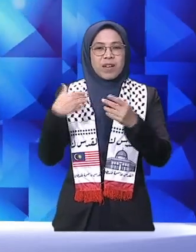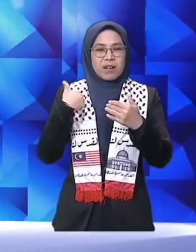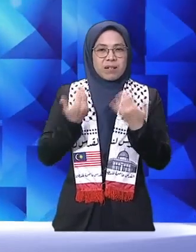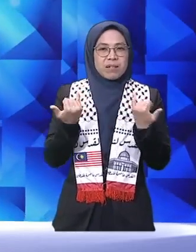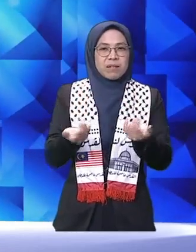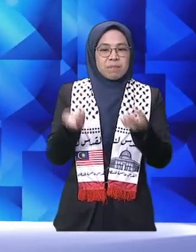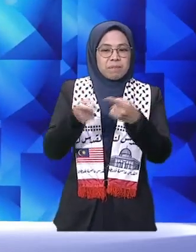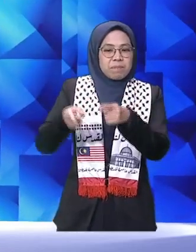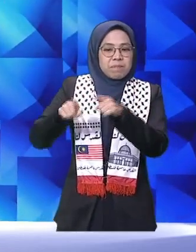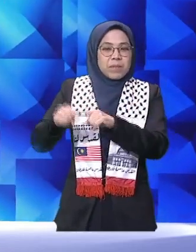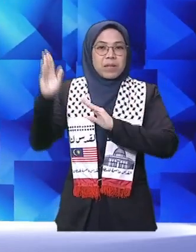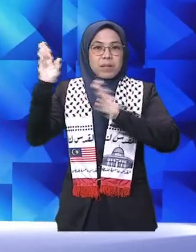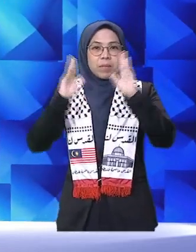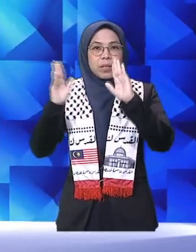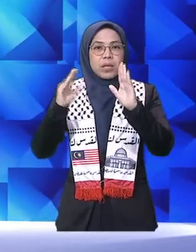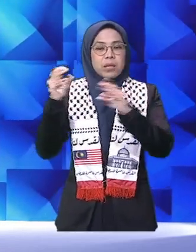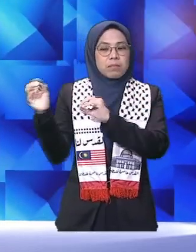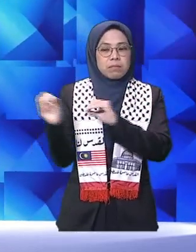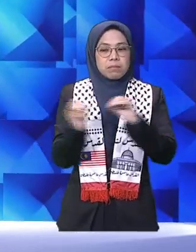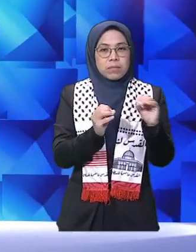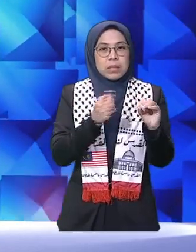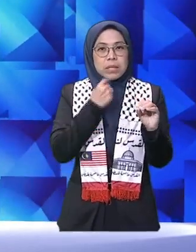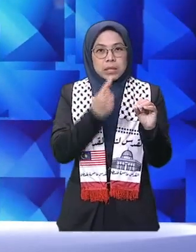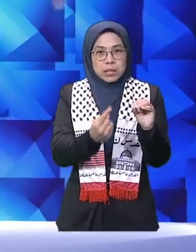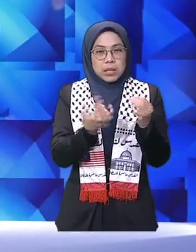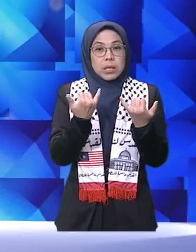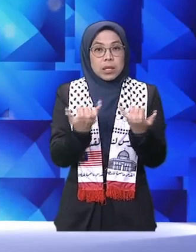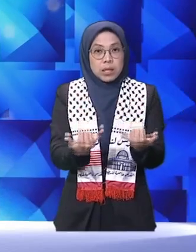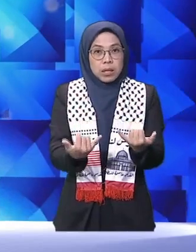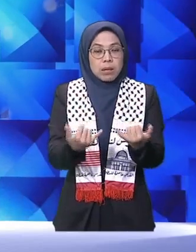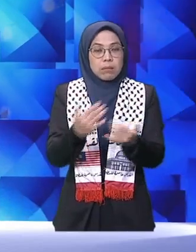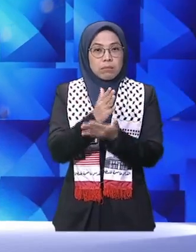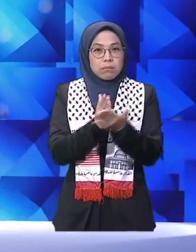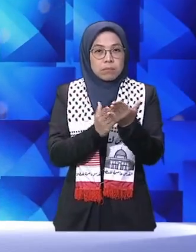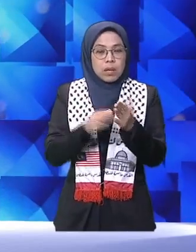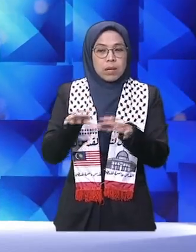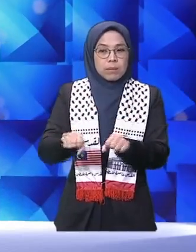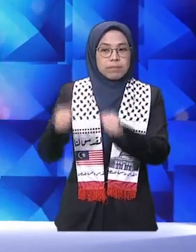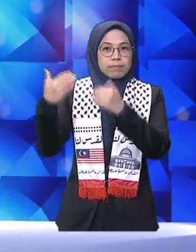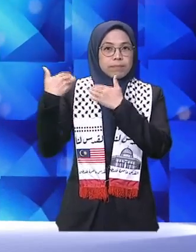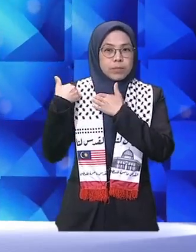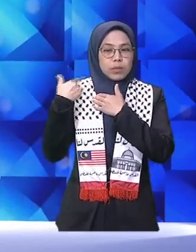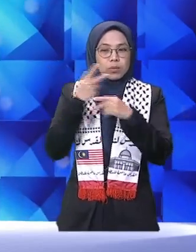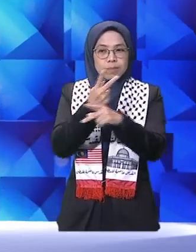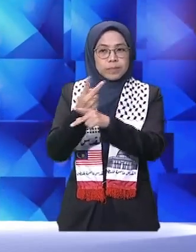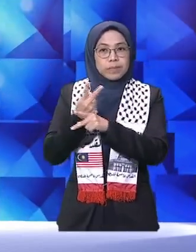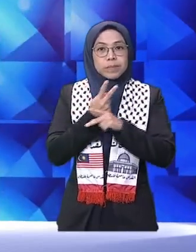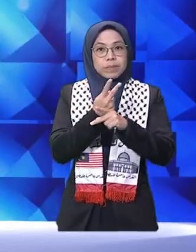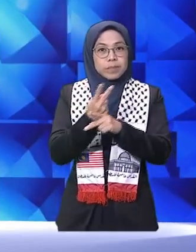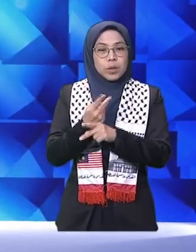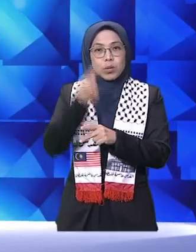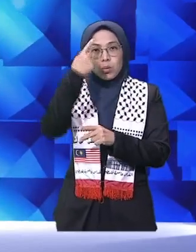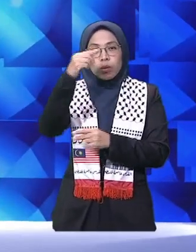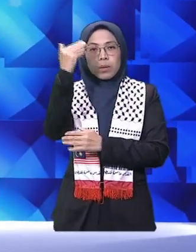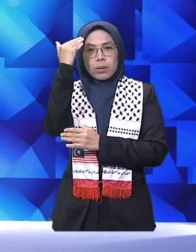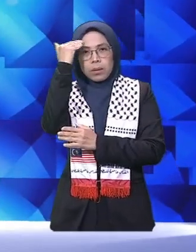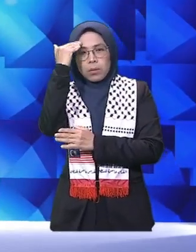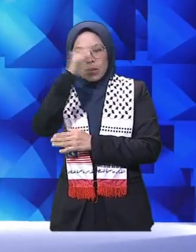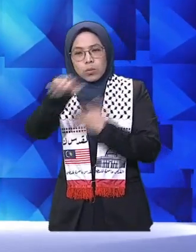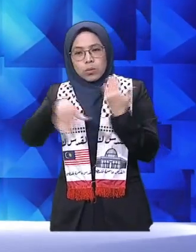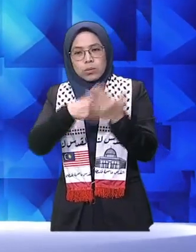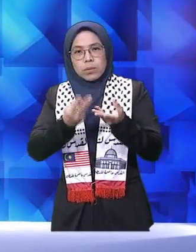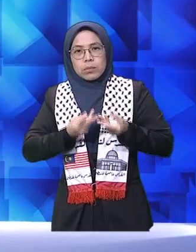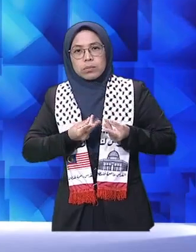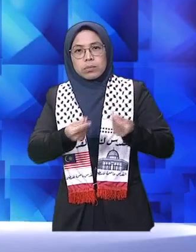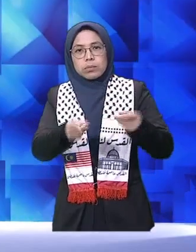ini. Pengerusi Jawatankuasa Penganjur Abdul Rashid Yaakob berkata pihaknya akan mengambil langkah berjaga-jaga bagi memastikan